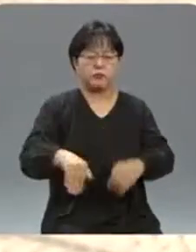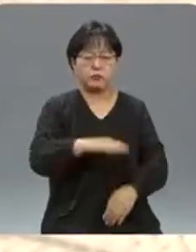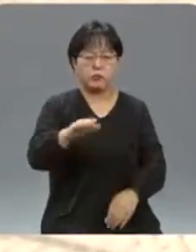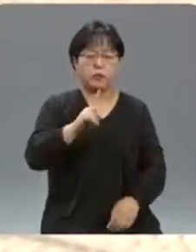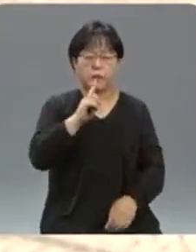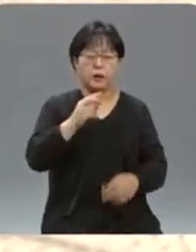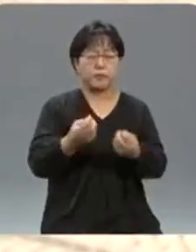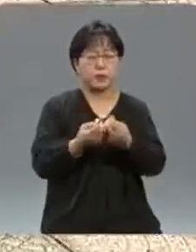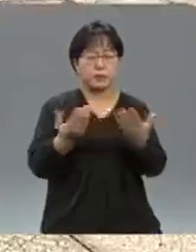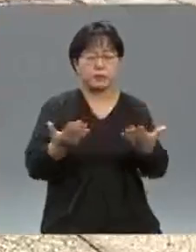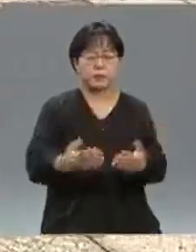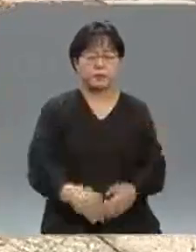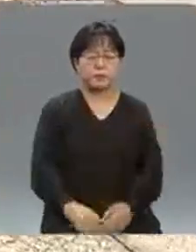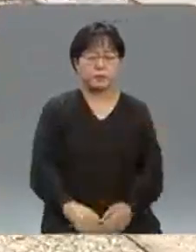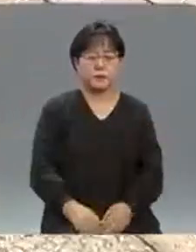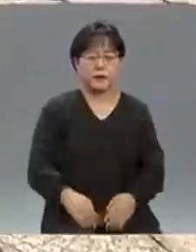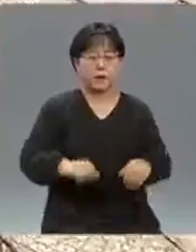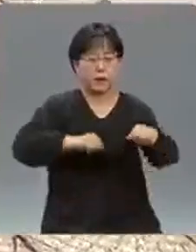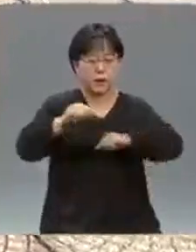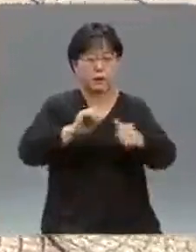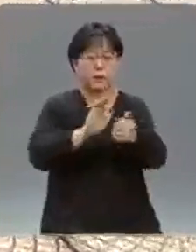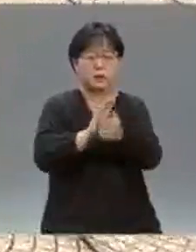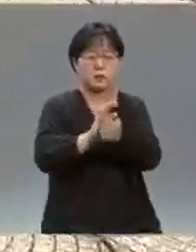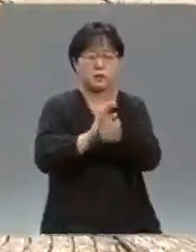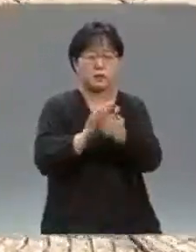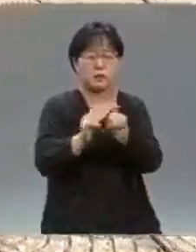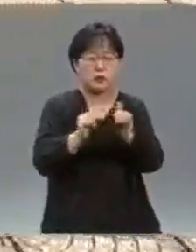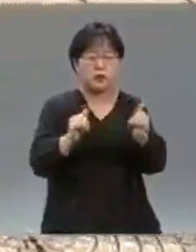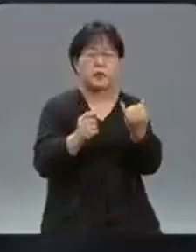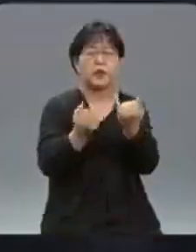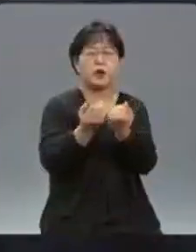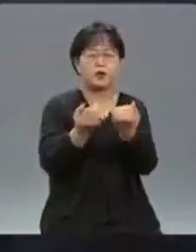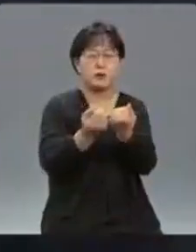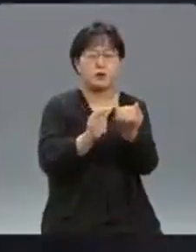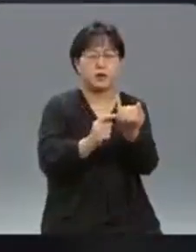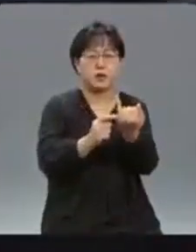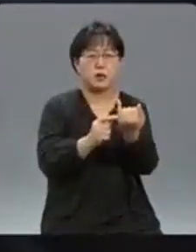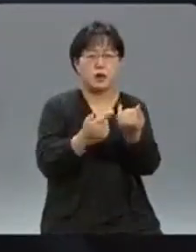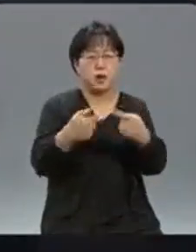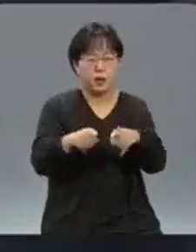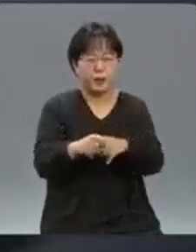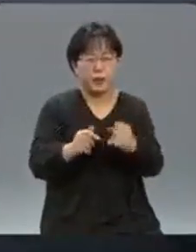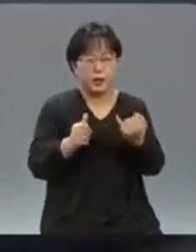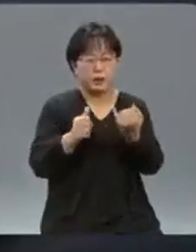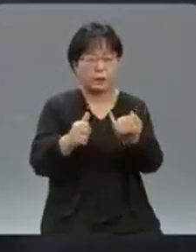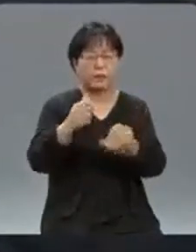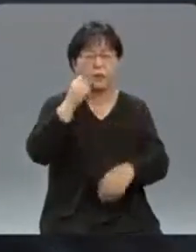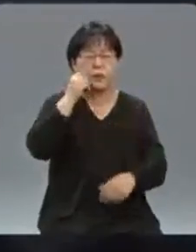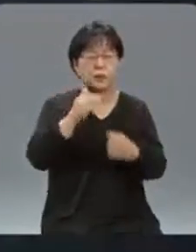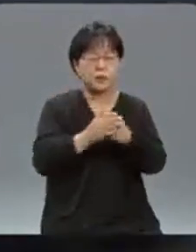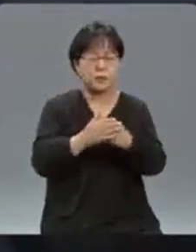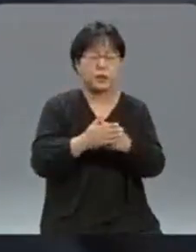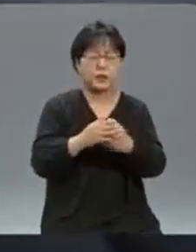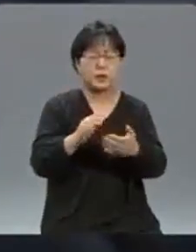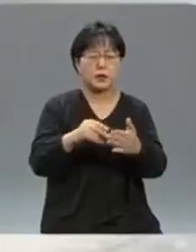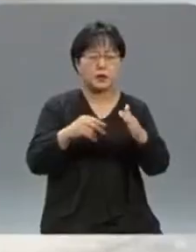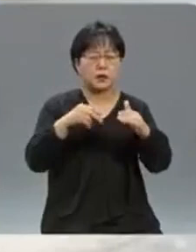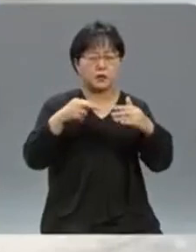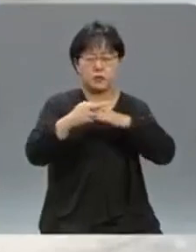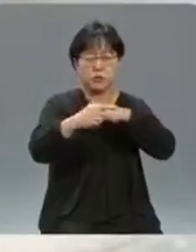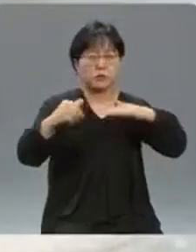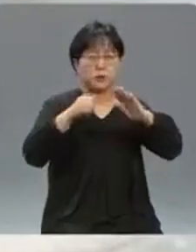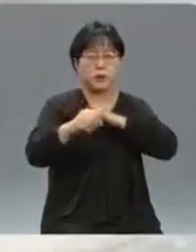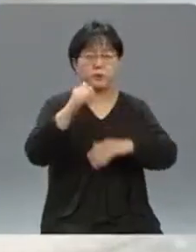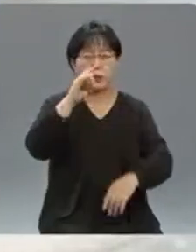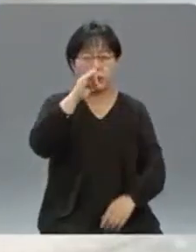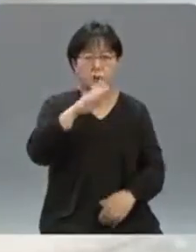말할 도리가 없잖아요 활동지원사가 여성이어서 동인으로 입장할 수도 없어 이용 자체가 어렵게 된 겁니다